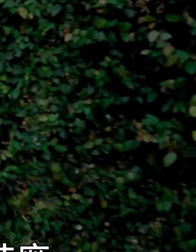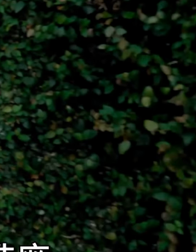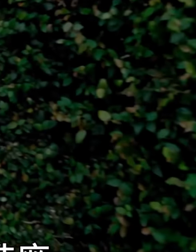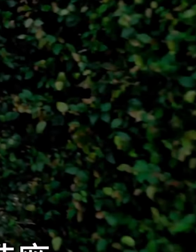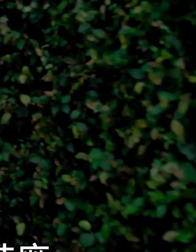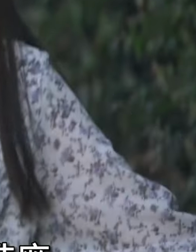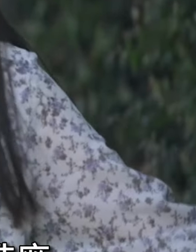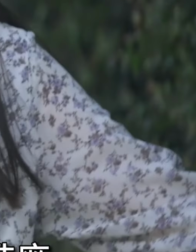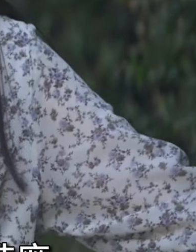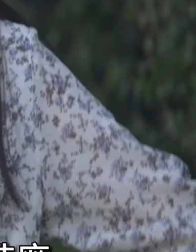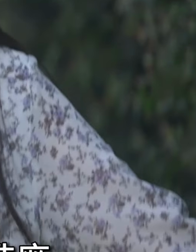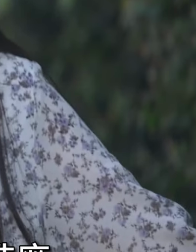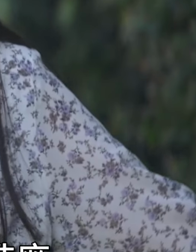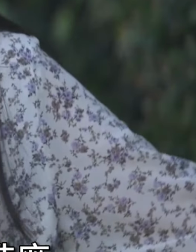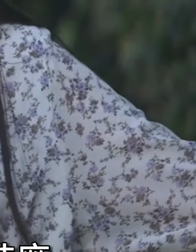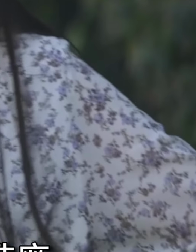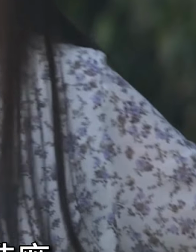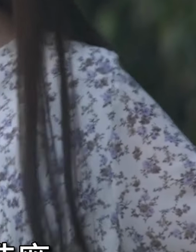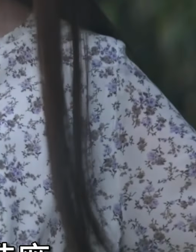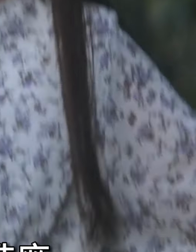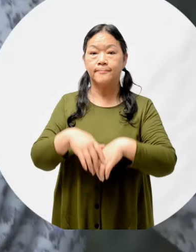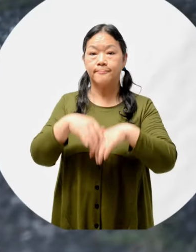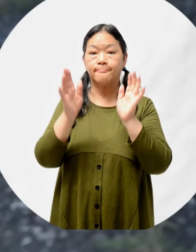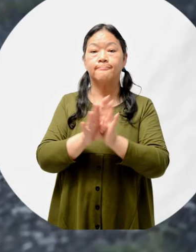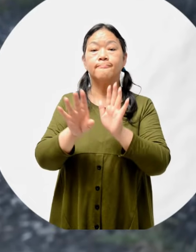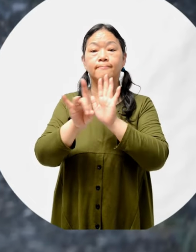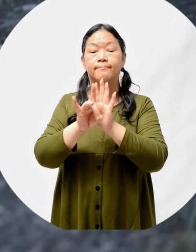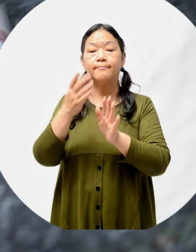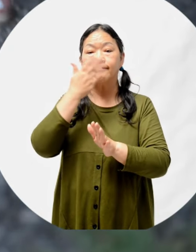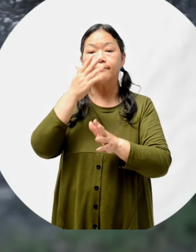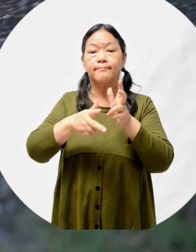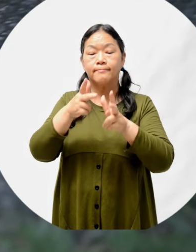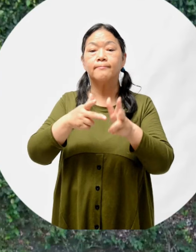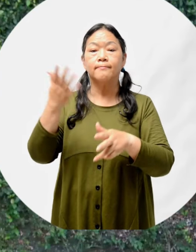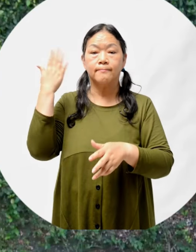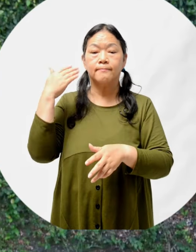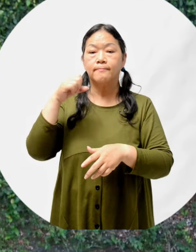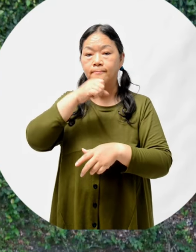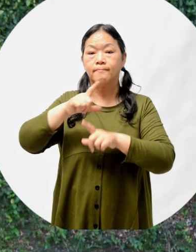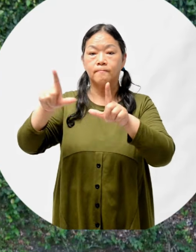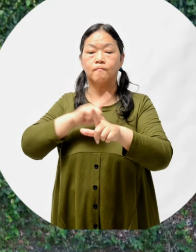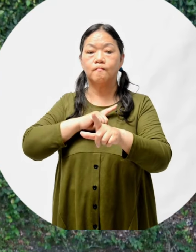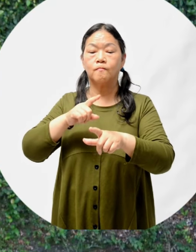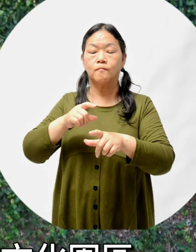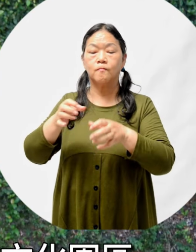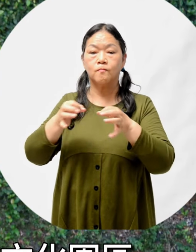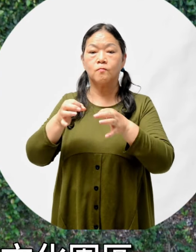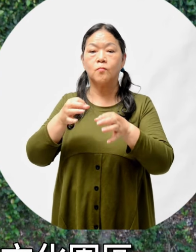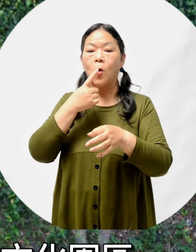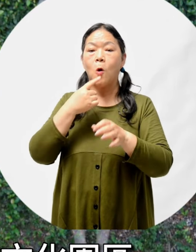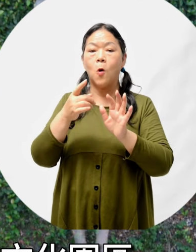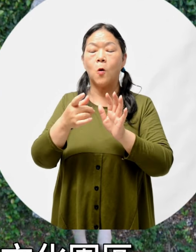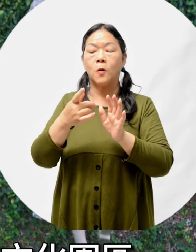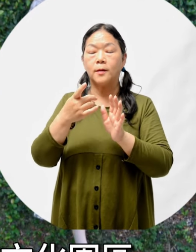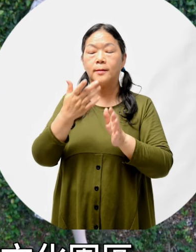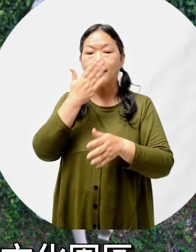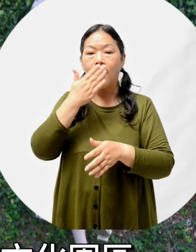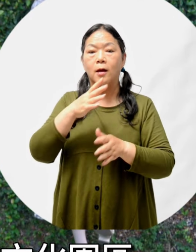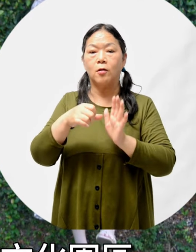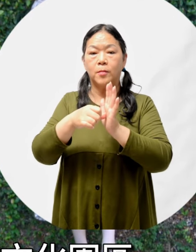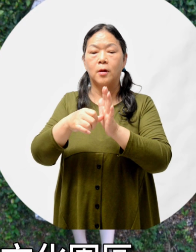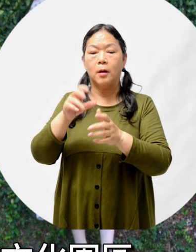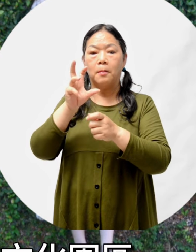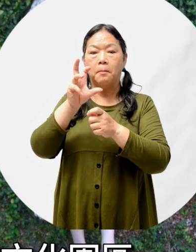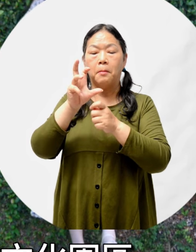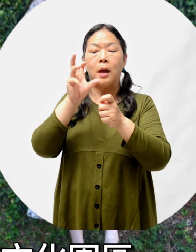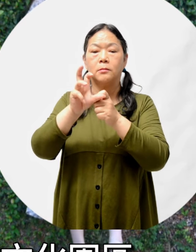是台中民间经营的浓汤制造厂，于民国80年结束营业生产后，在台东县政府辅